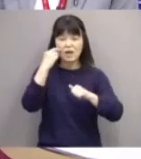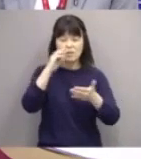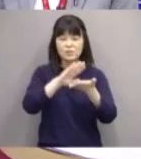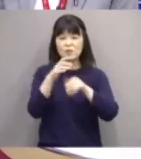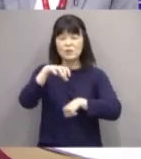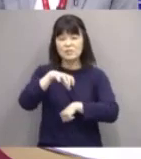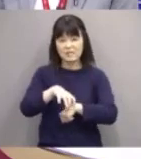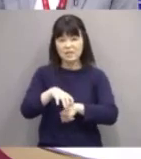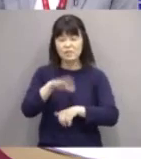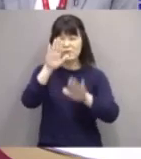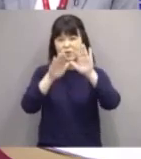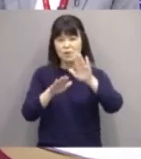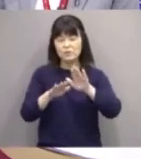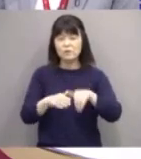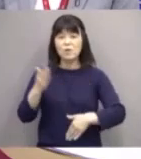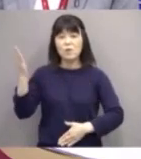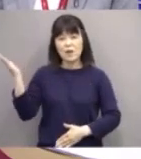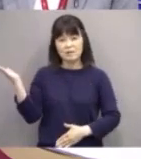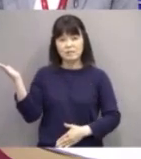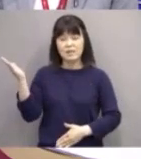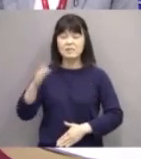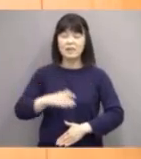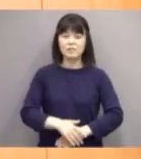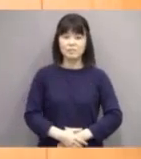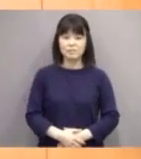稚園にお邪魔しました。